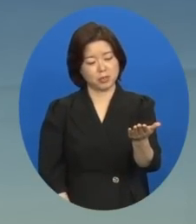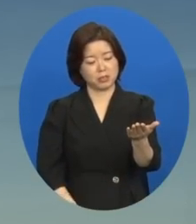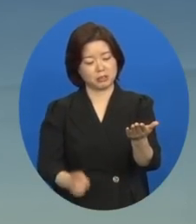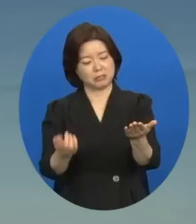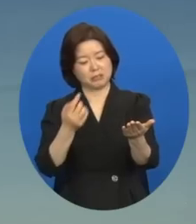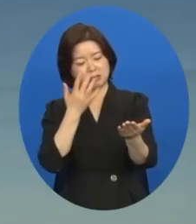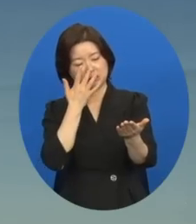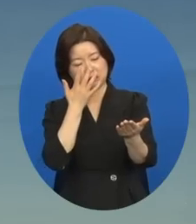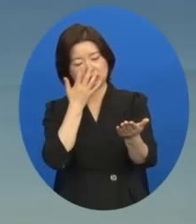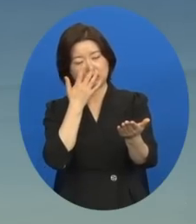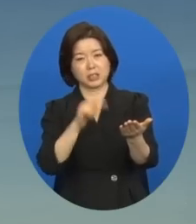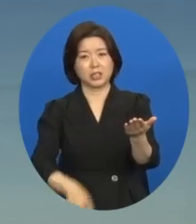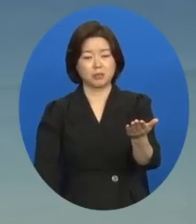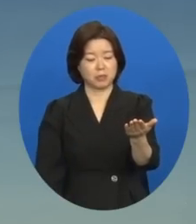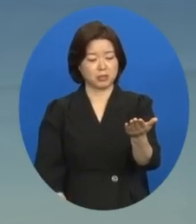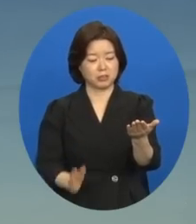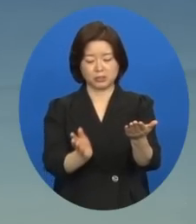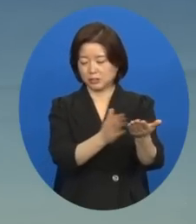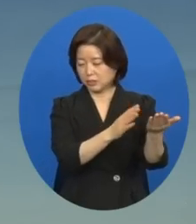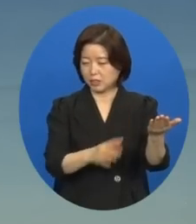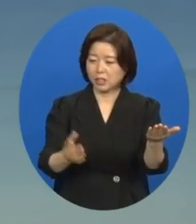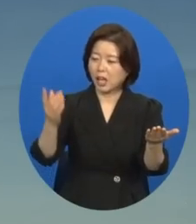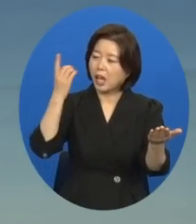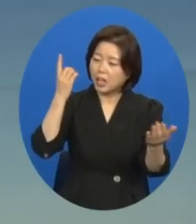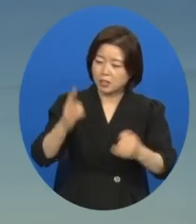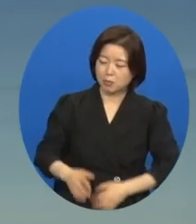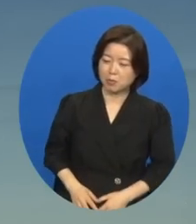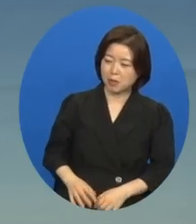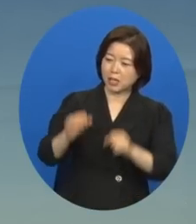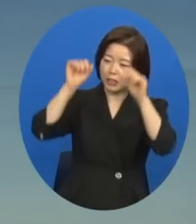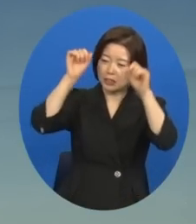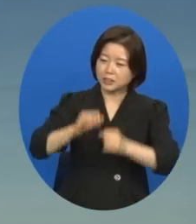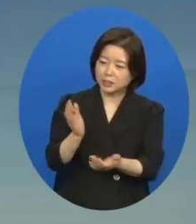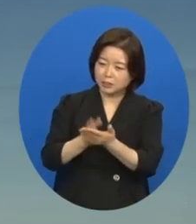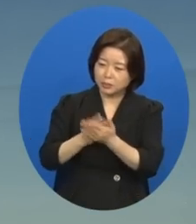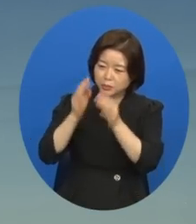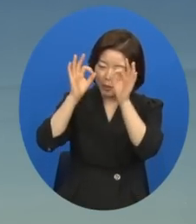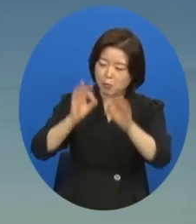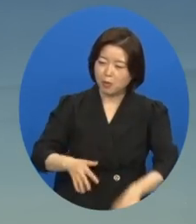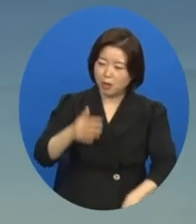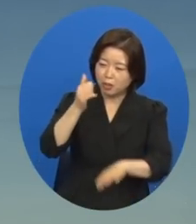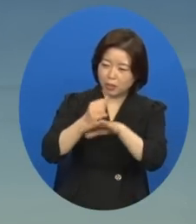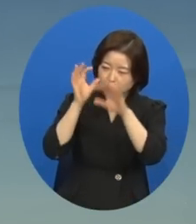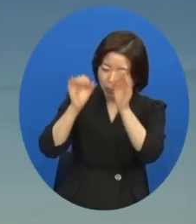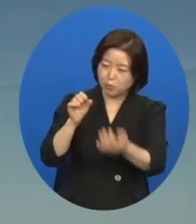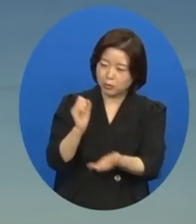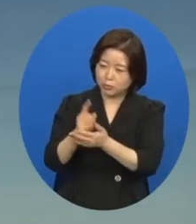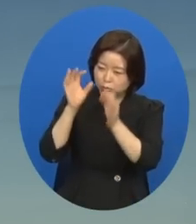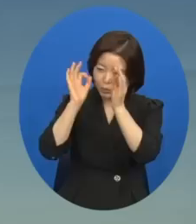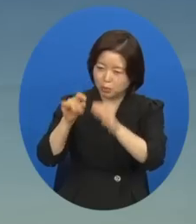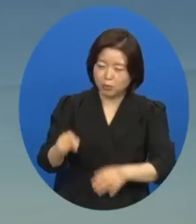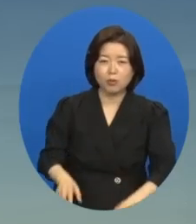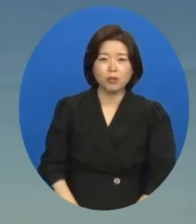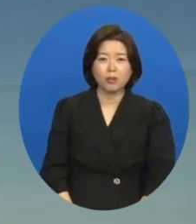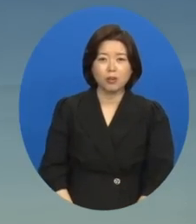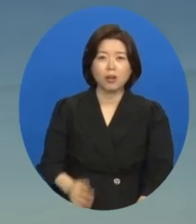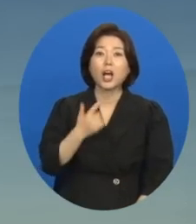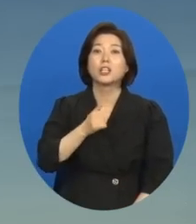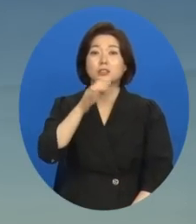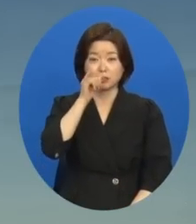하면 핸드폰 꺼내서 스포츠 뉴스 틀어갖고 프로하고 결과도 보고 프로축구 결과도 보고